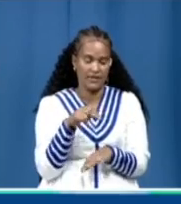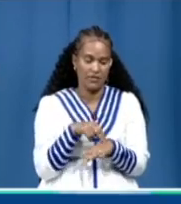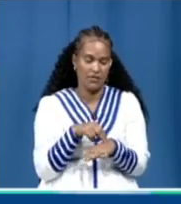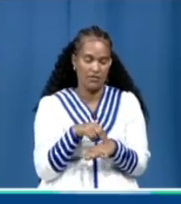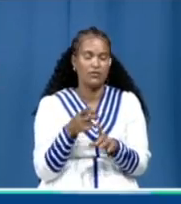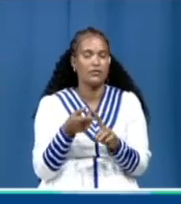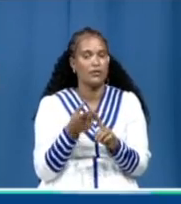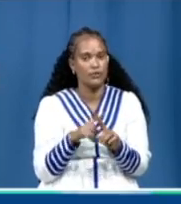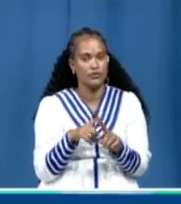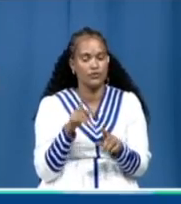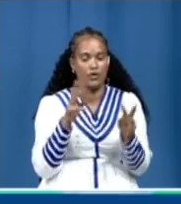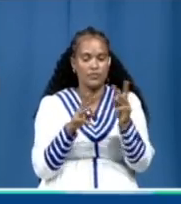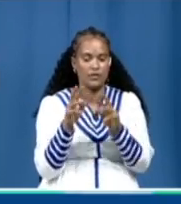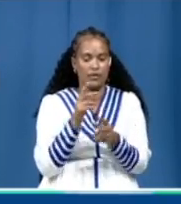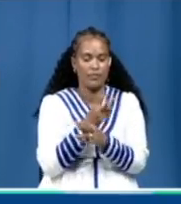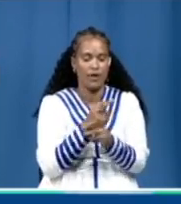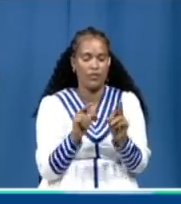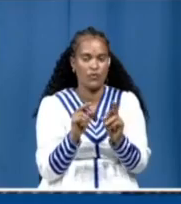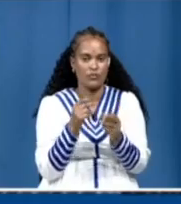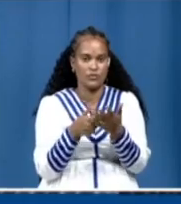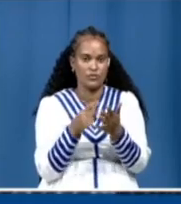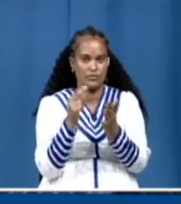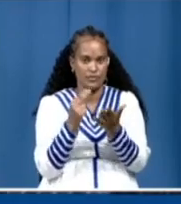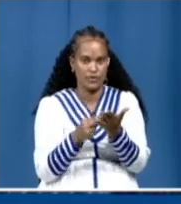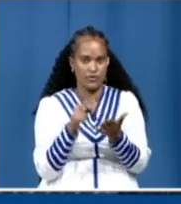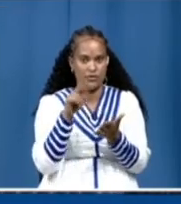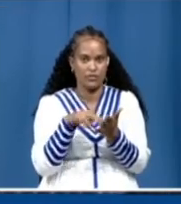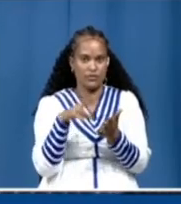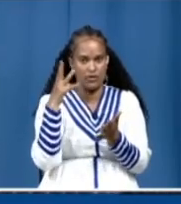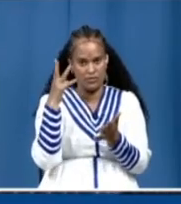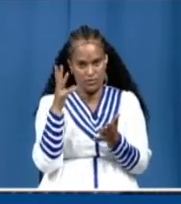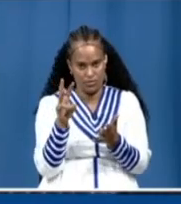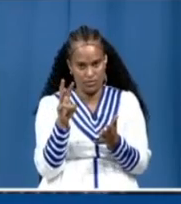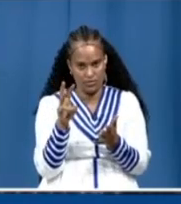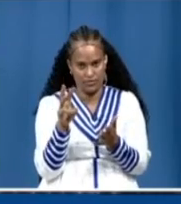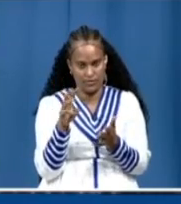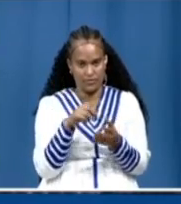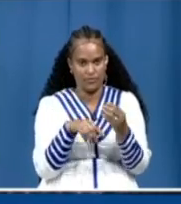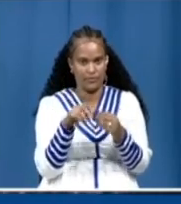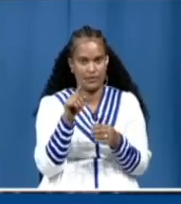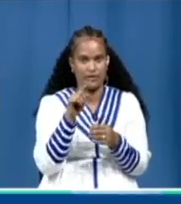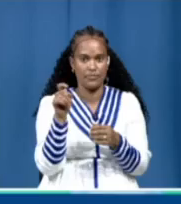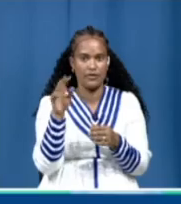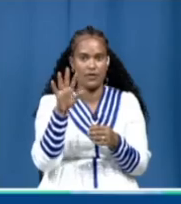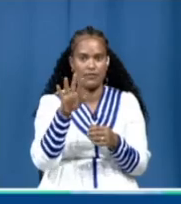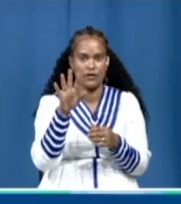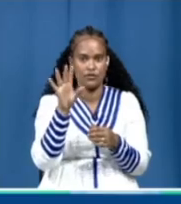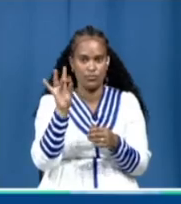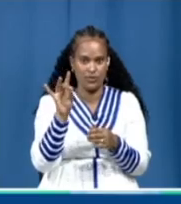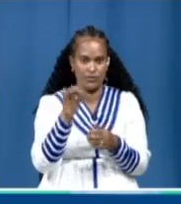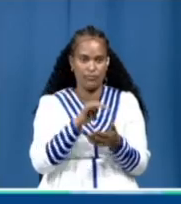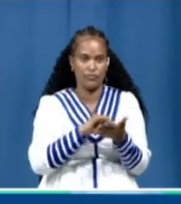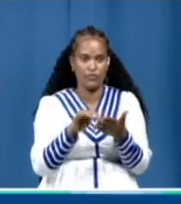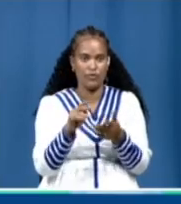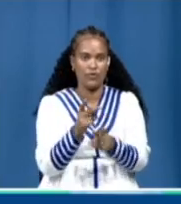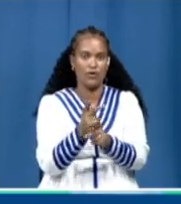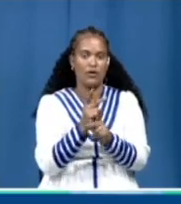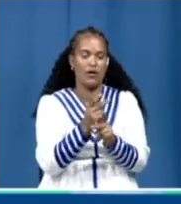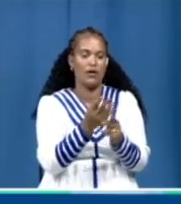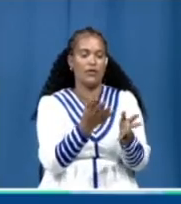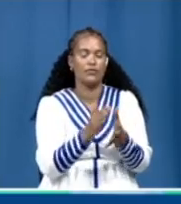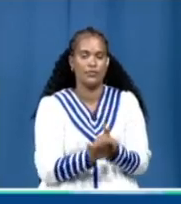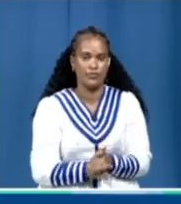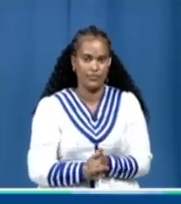ኣገጊሙ ካብቲ ፀገማት ሓውዩ ኣብዚ በጀት ዓመት 2016 በጀት ዓመት ከባቢ 148 ሚልዮን ልቓሕ ዓዲል